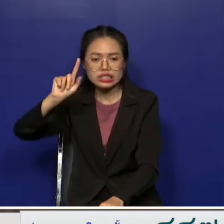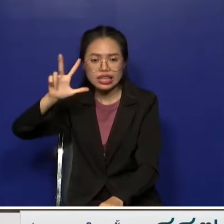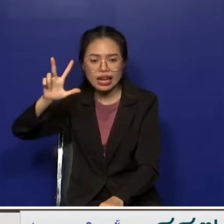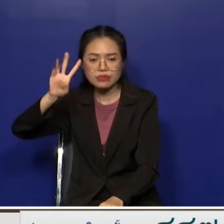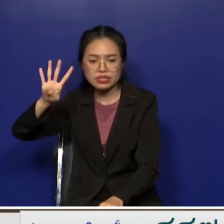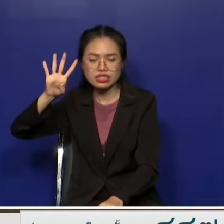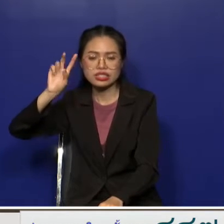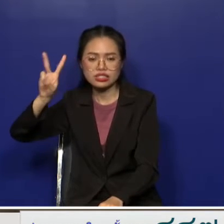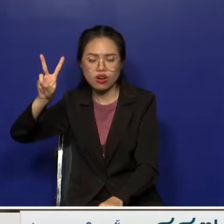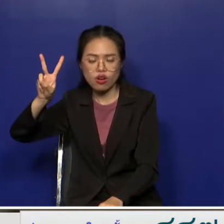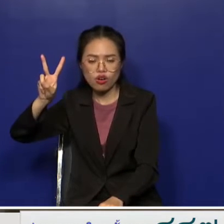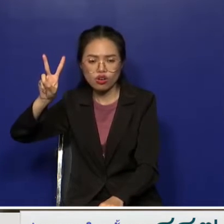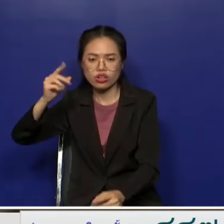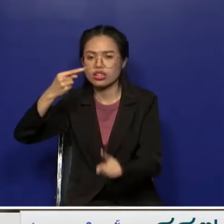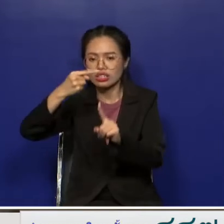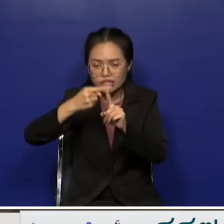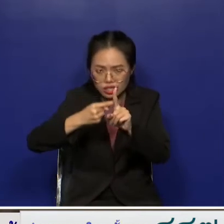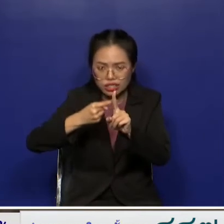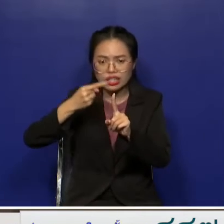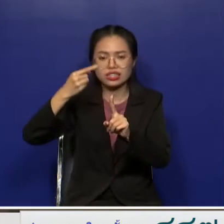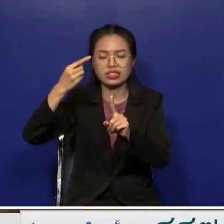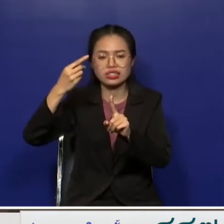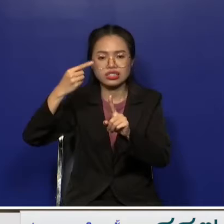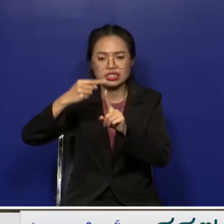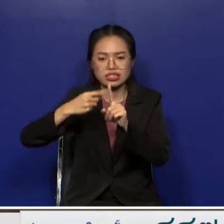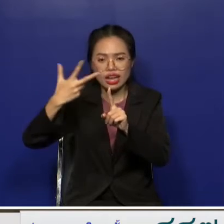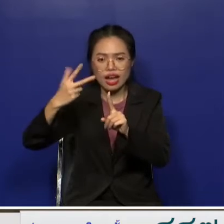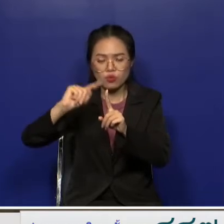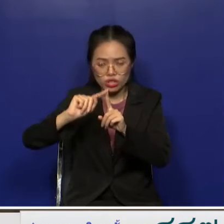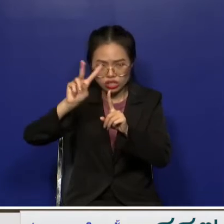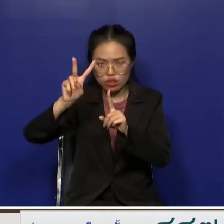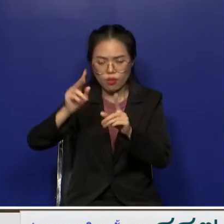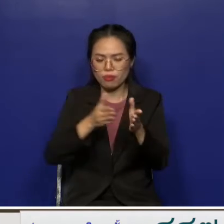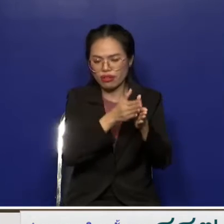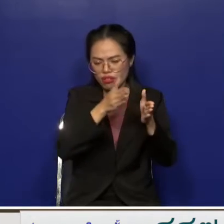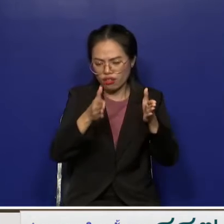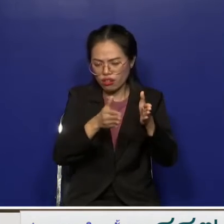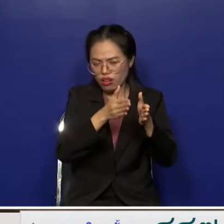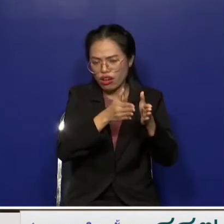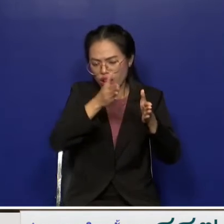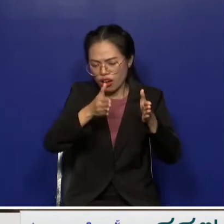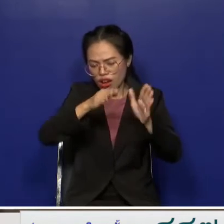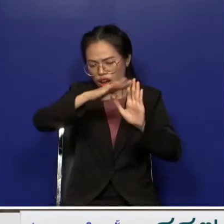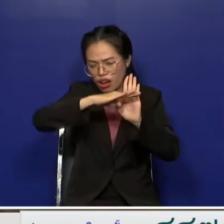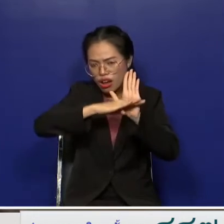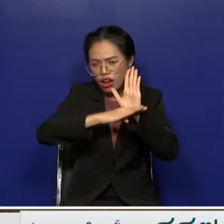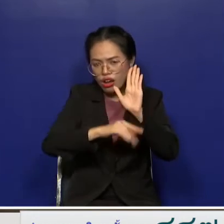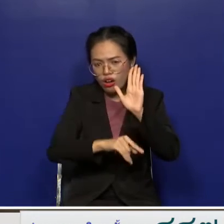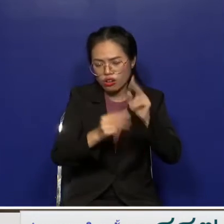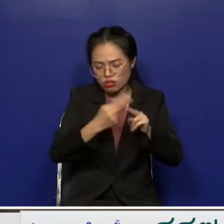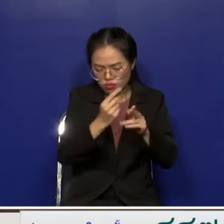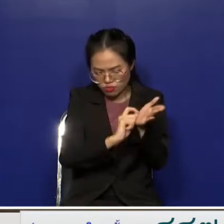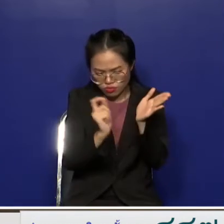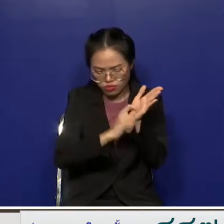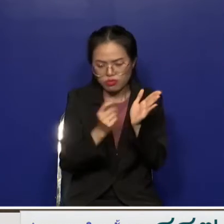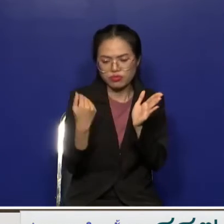1342ลง2มีนา2553นี่คือกระบวนการครับท่านประธานงั้นการลงแรกกิจจามันก็จะมีไ